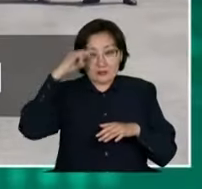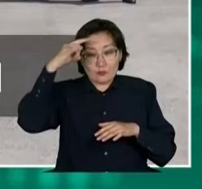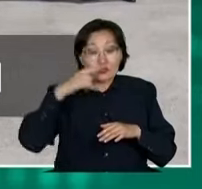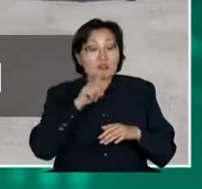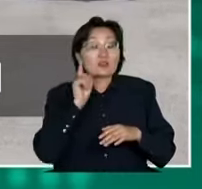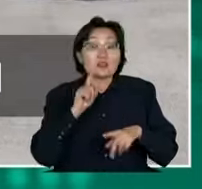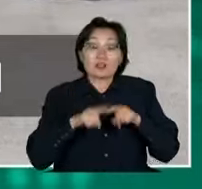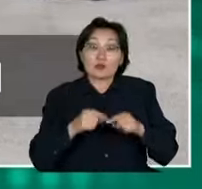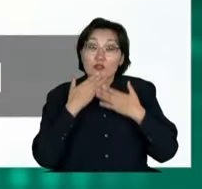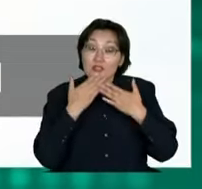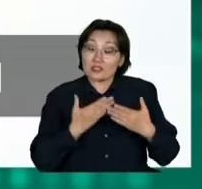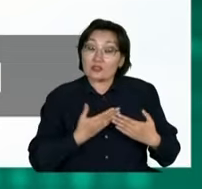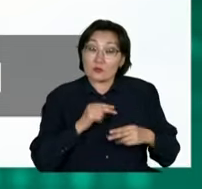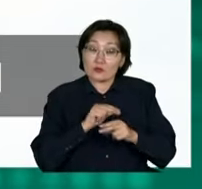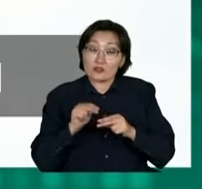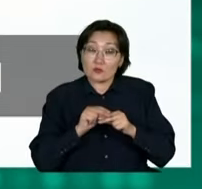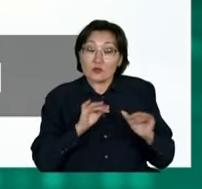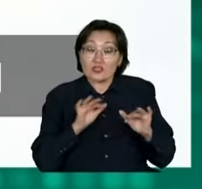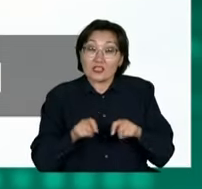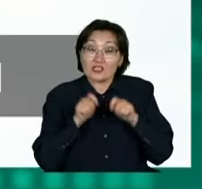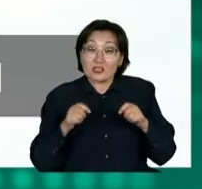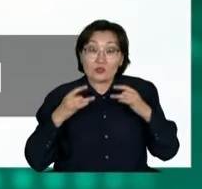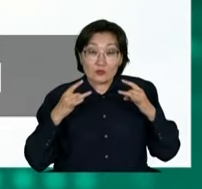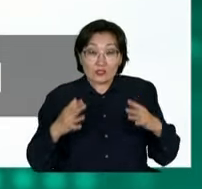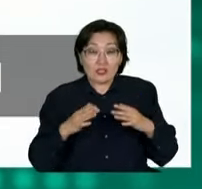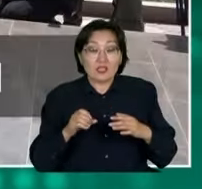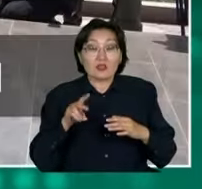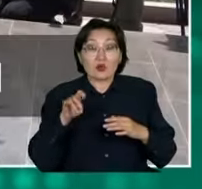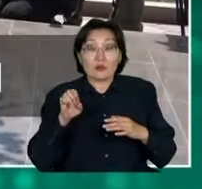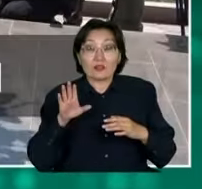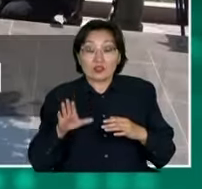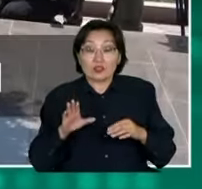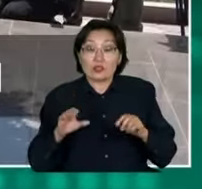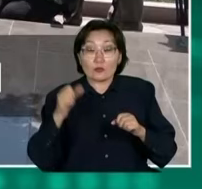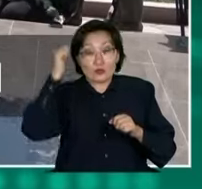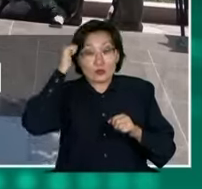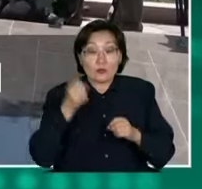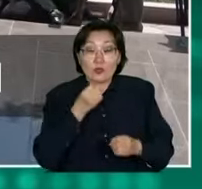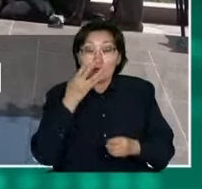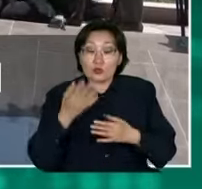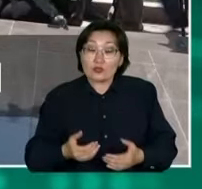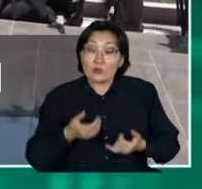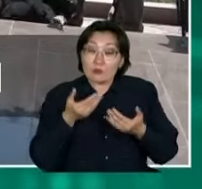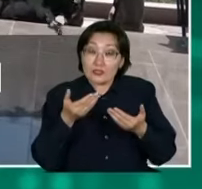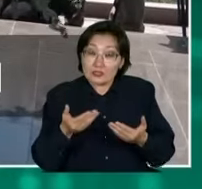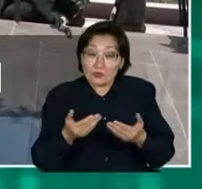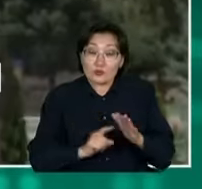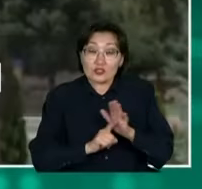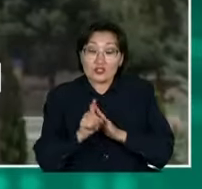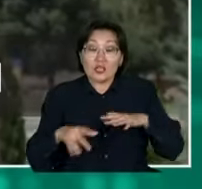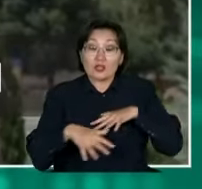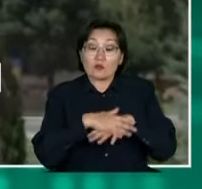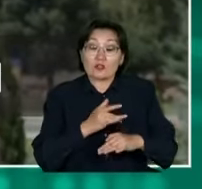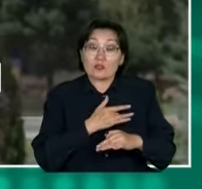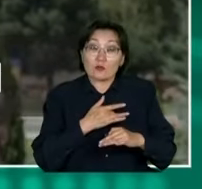Жастарды отансүйгіштікке тәрбиелейтін жиынның ашылу салтанаты Сағадат Нұрмағамбетов ескерткішіне гүл шоқтарын қоюдан басталып, халық